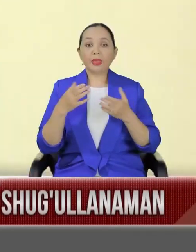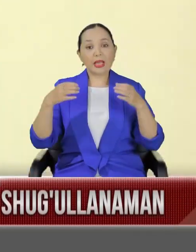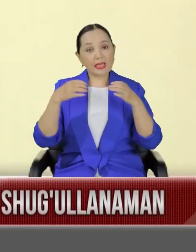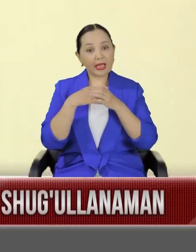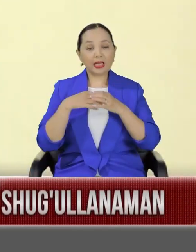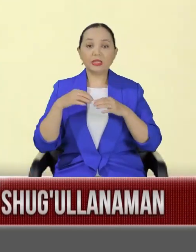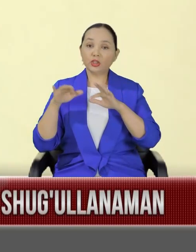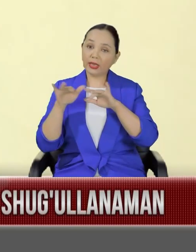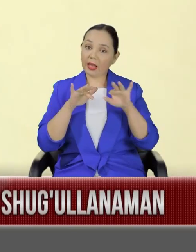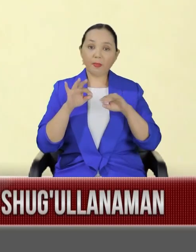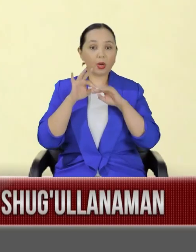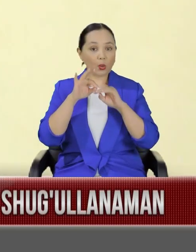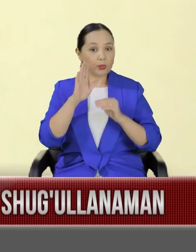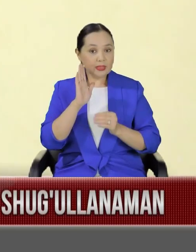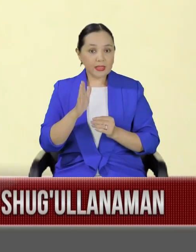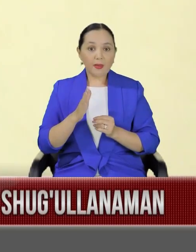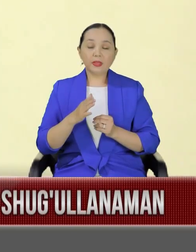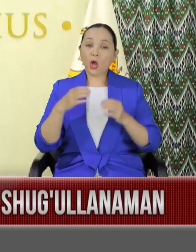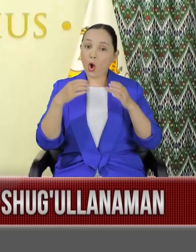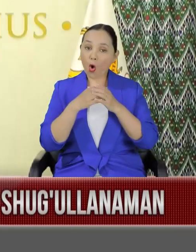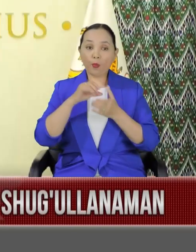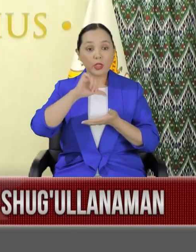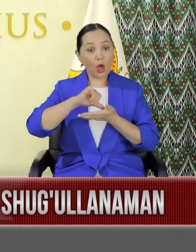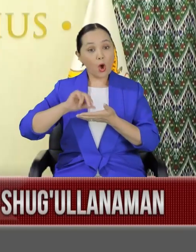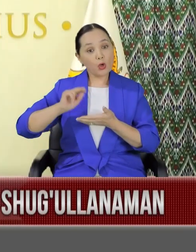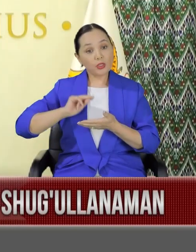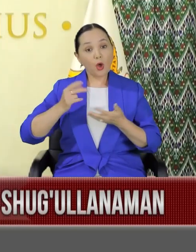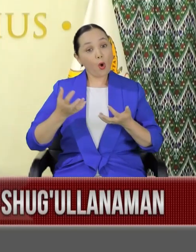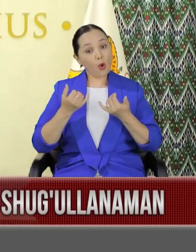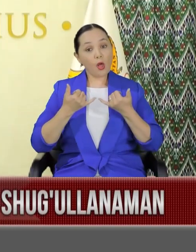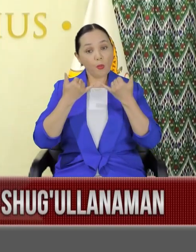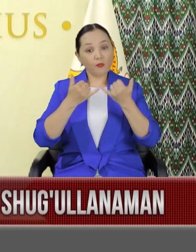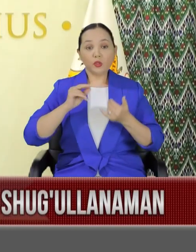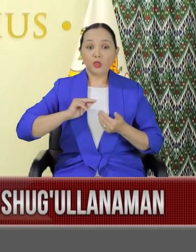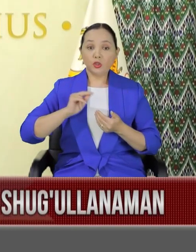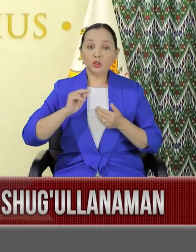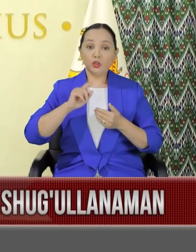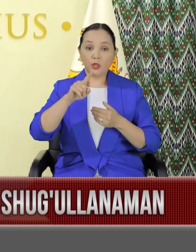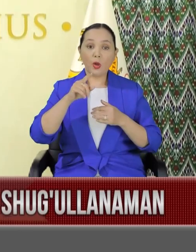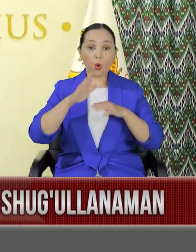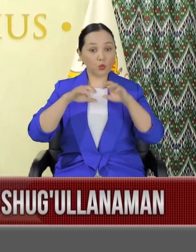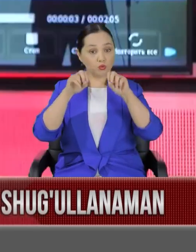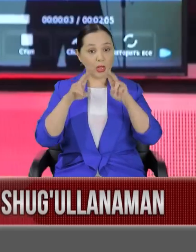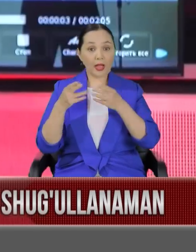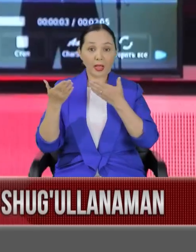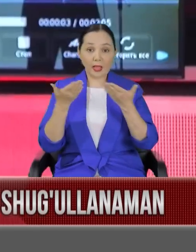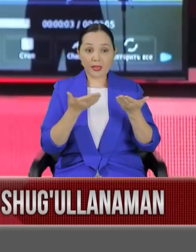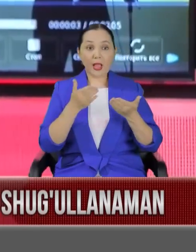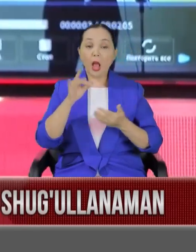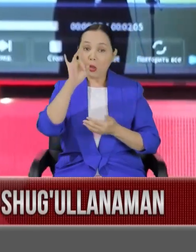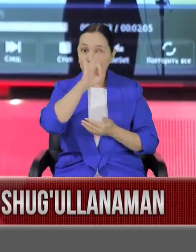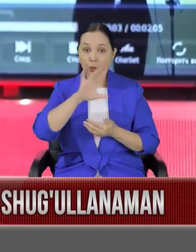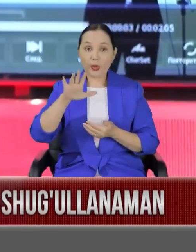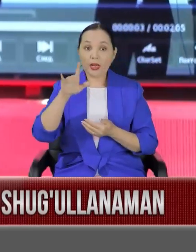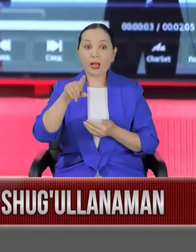yig'ilish, tadbir o'tkazamiz. Qo'mita xodimlarini qo'llab-quvvatlashga o'z ishining ustalari ham tashrif buyurishdi. Yulduzli mehmonlardan